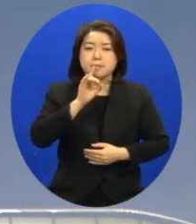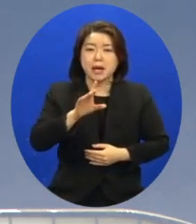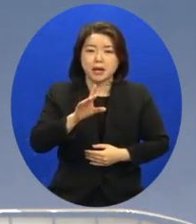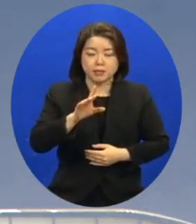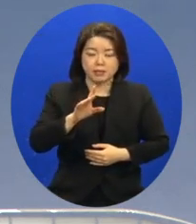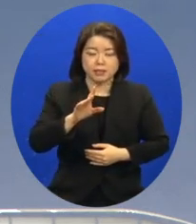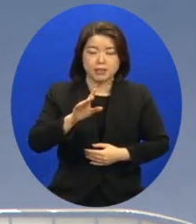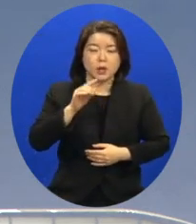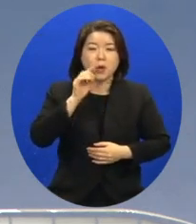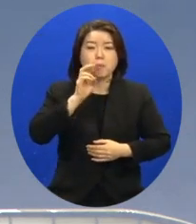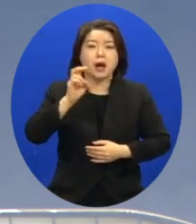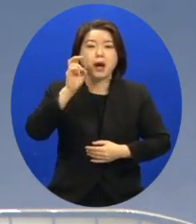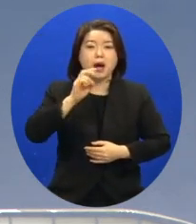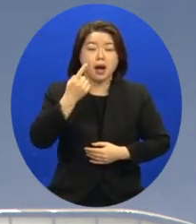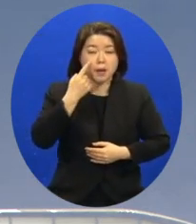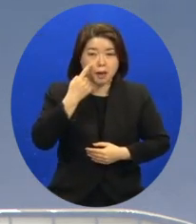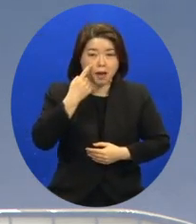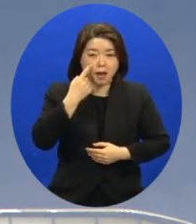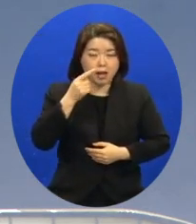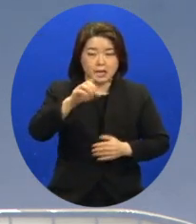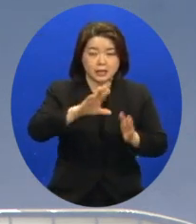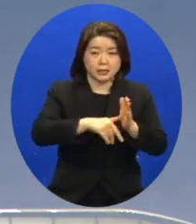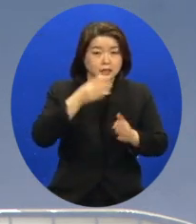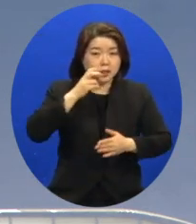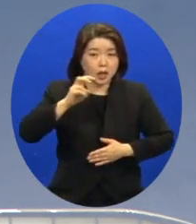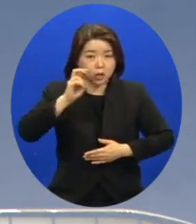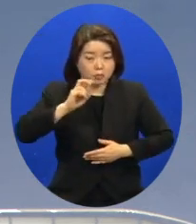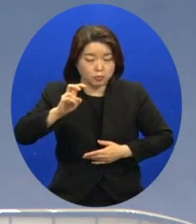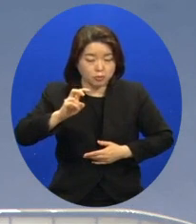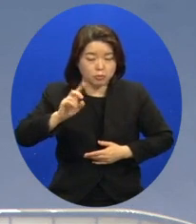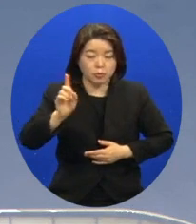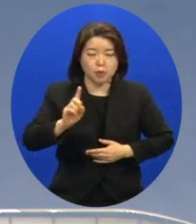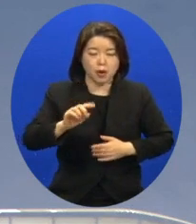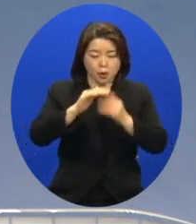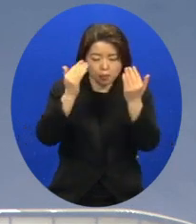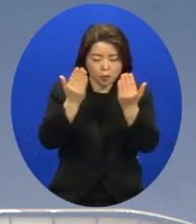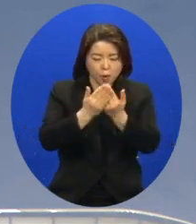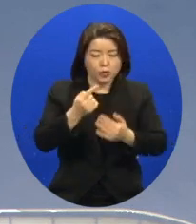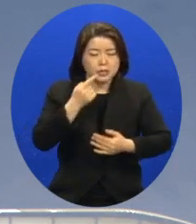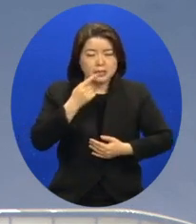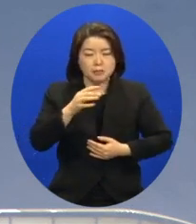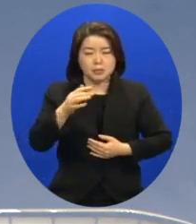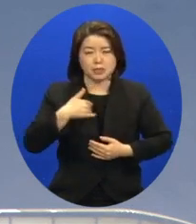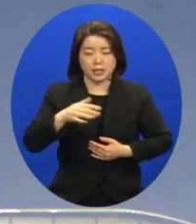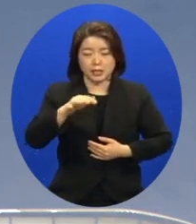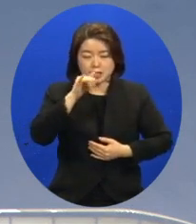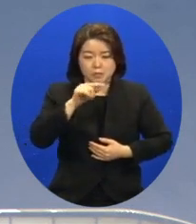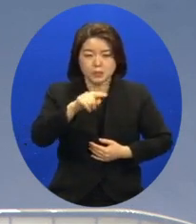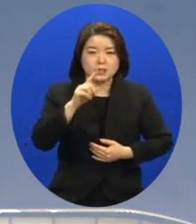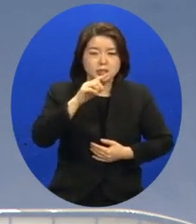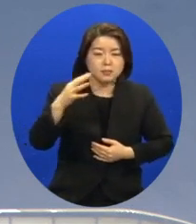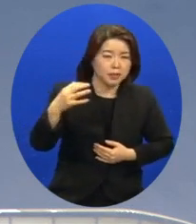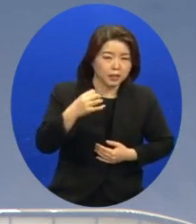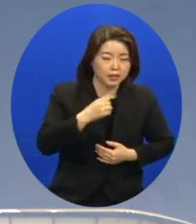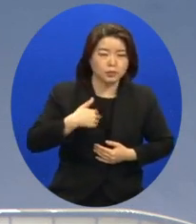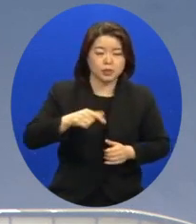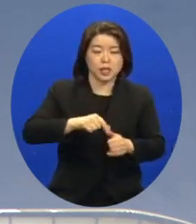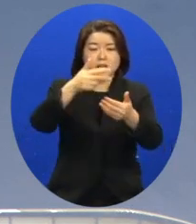부릅시다. 그때 부른 찬송이 만 입이 내게 있으면 그 입 다 가지고 내 구주